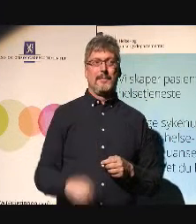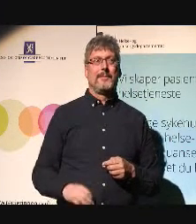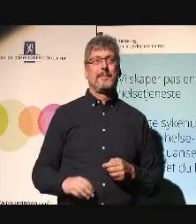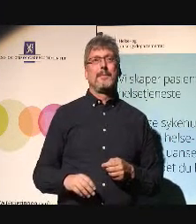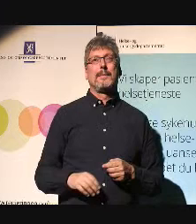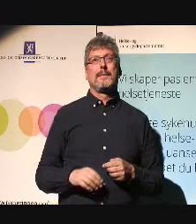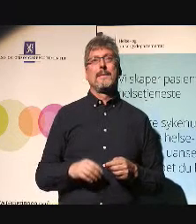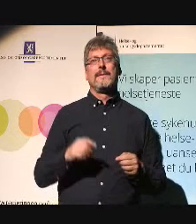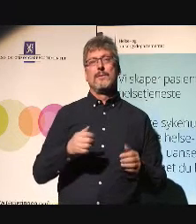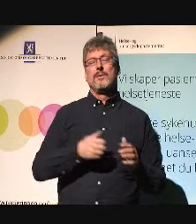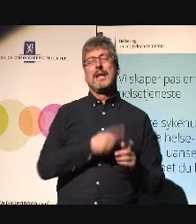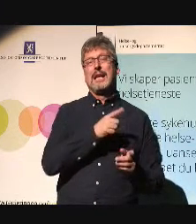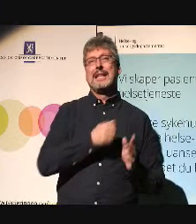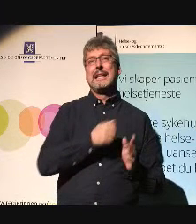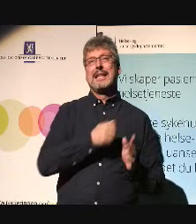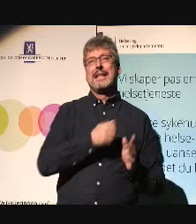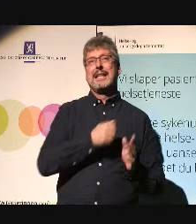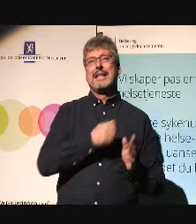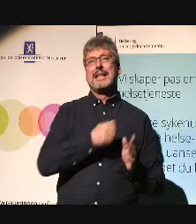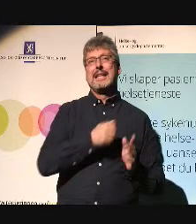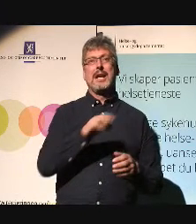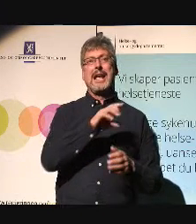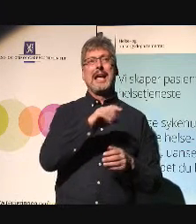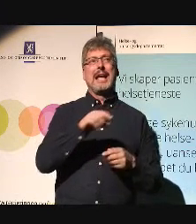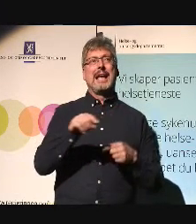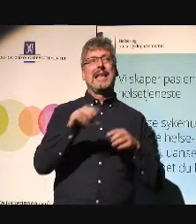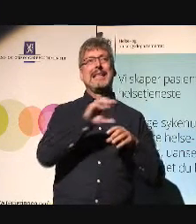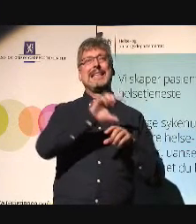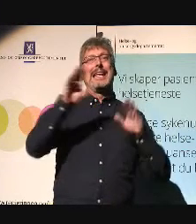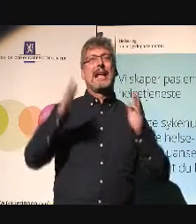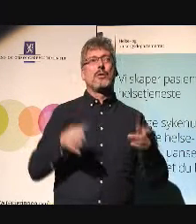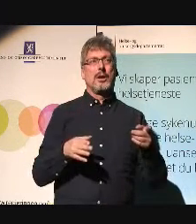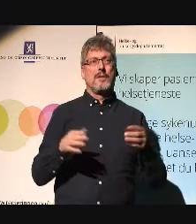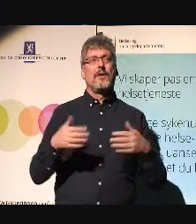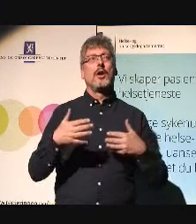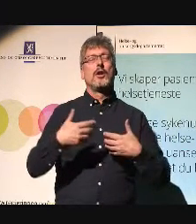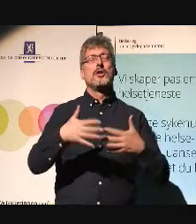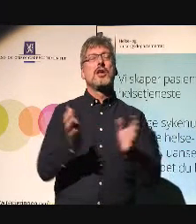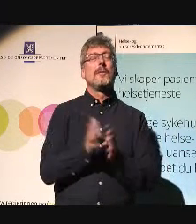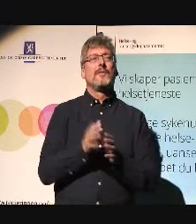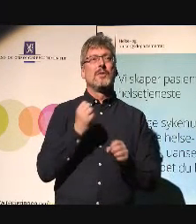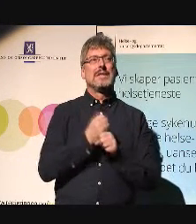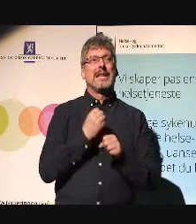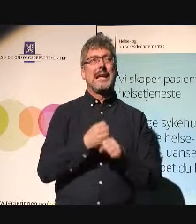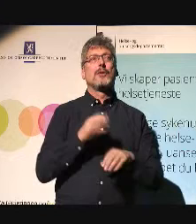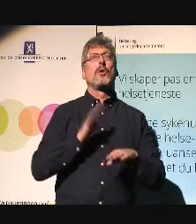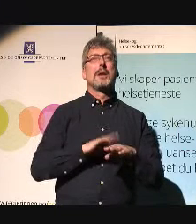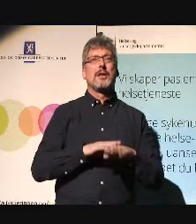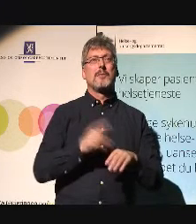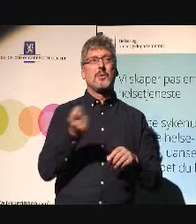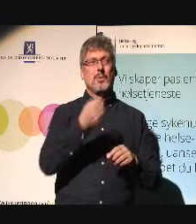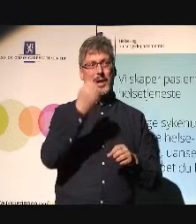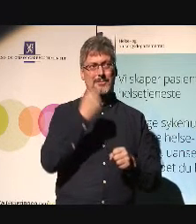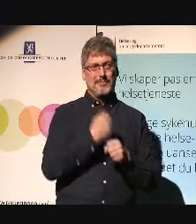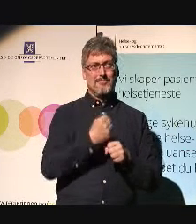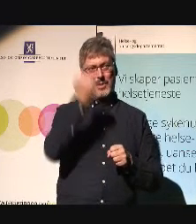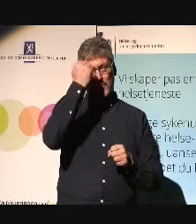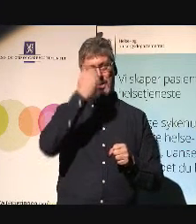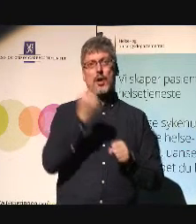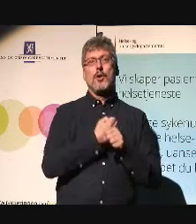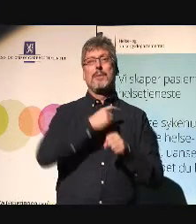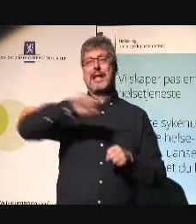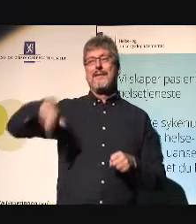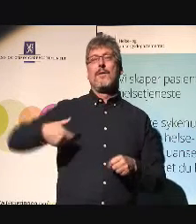er direktør for Direktoratet for samfunnssikkerhet og beredskap, men som noen av dere husker, har jobbet i vår sektor